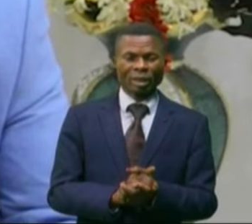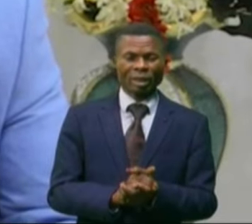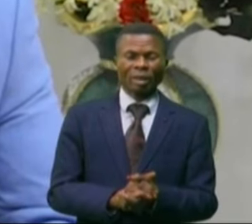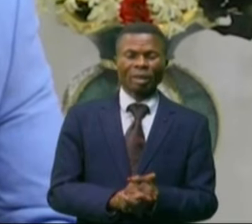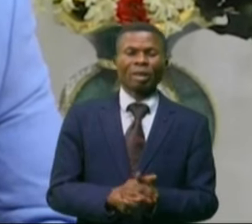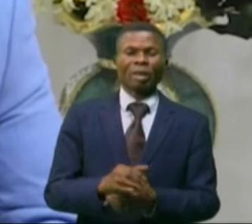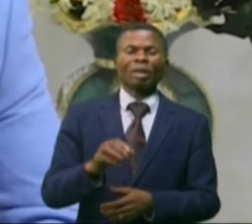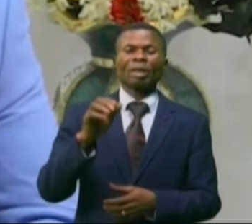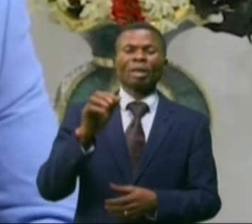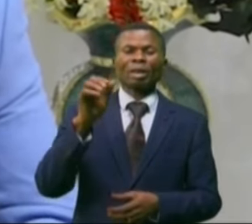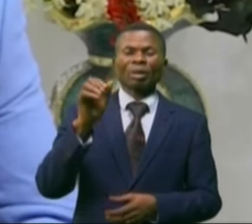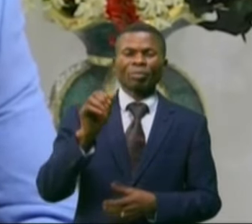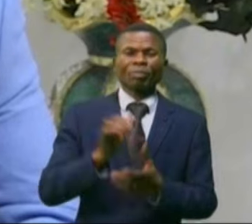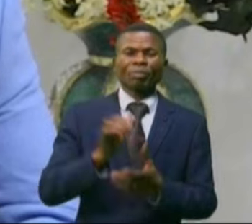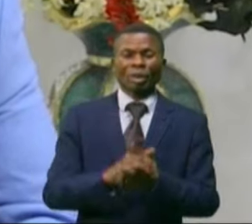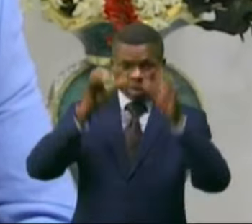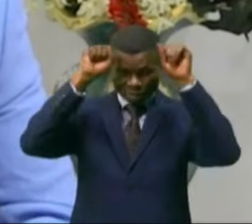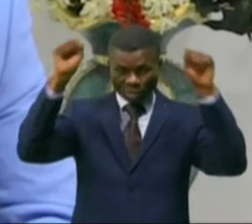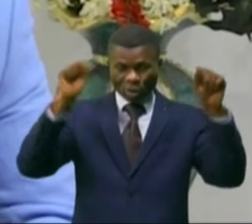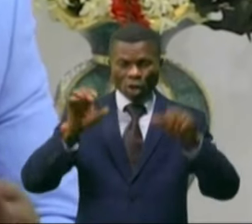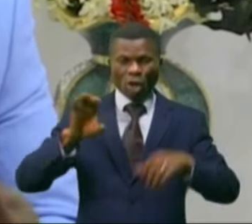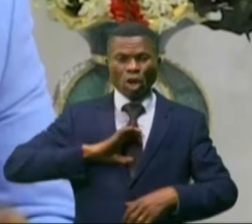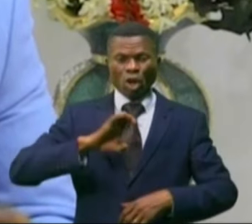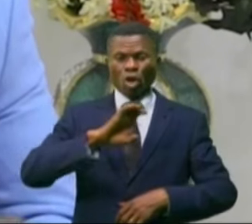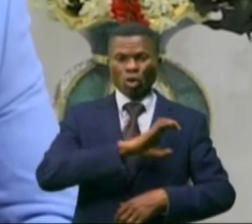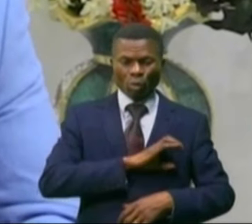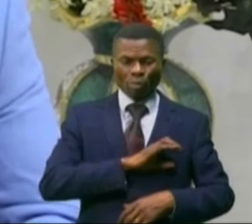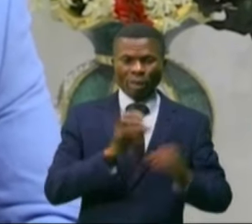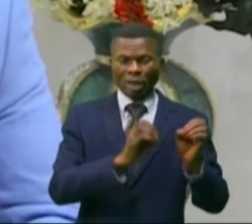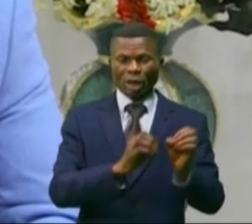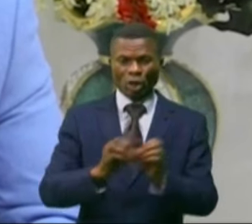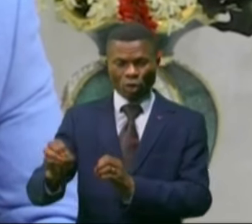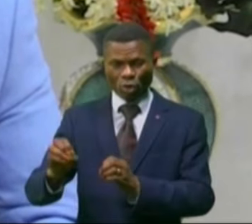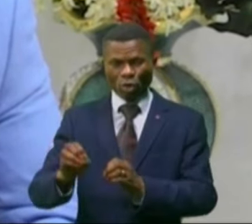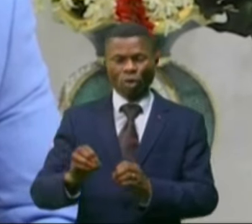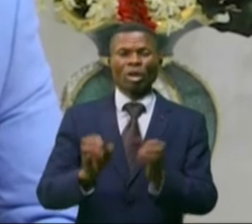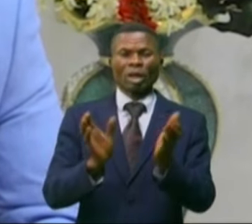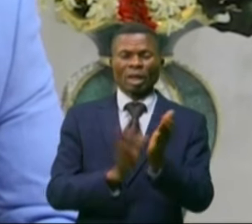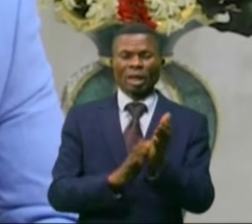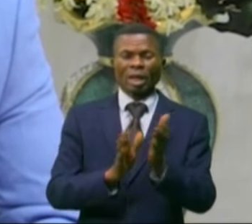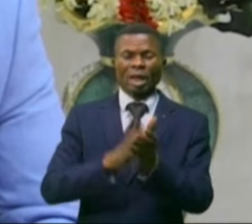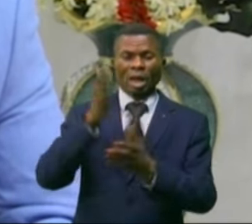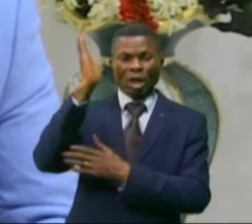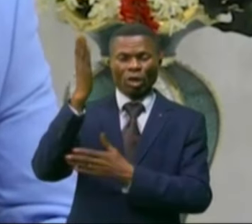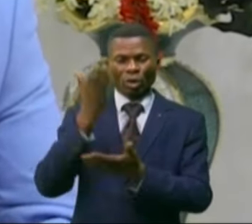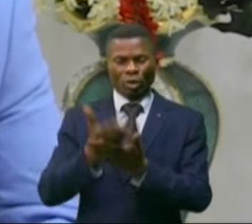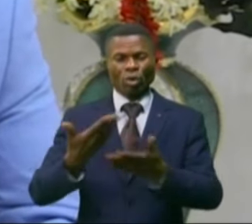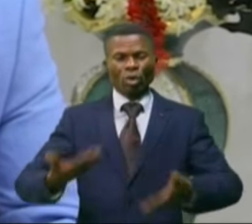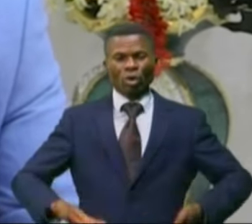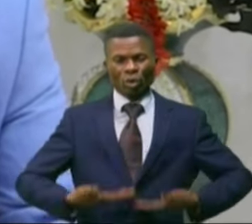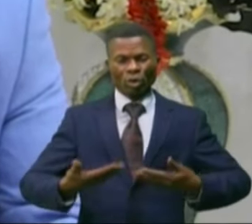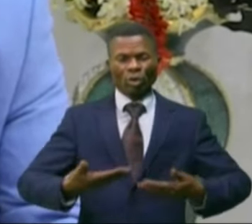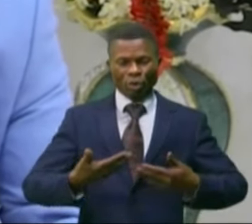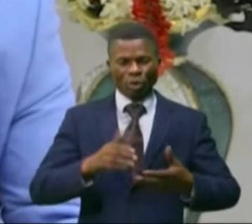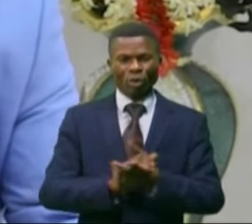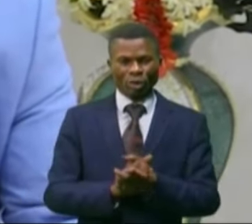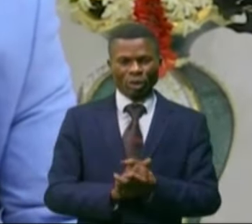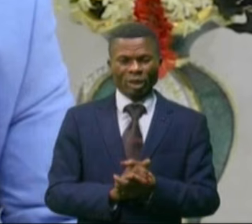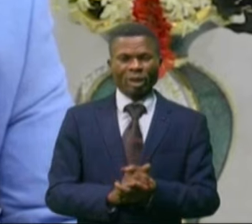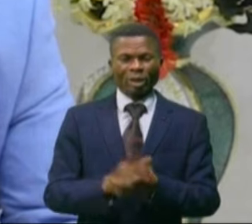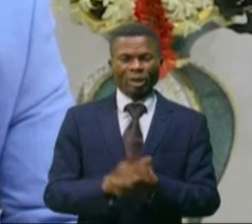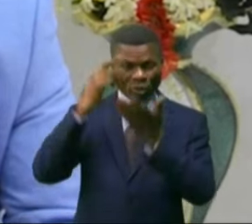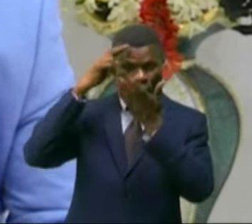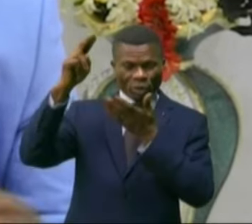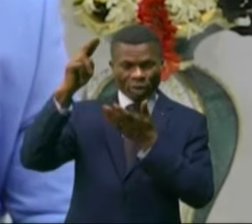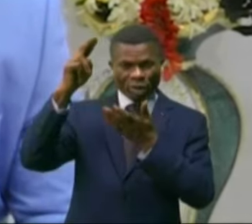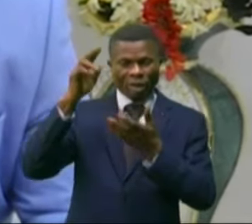Omanyon Donkoy, président du comité d'organisation de ce premier congrès et vice-doyen à la faculté des droits de